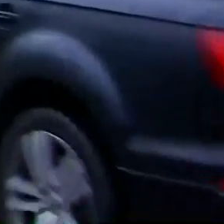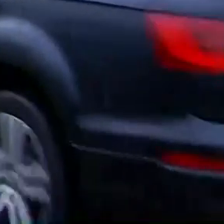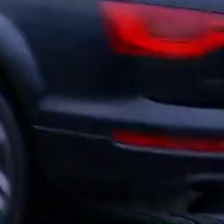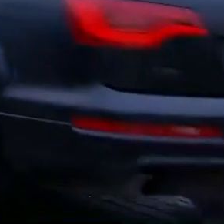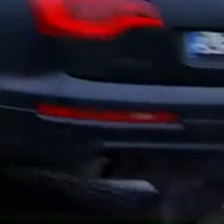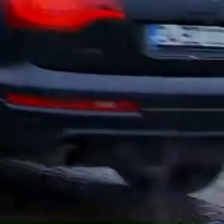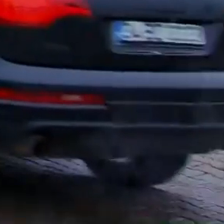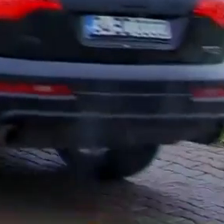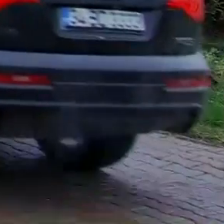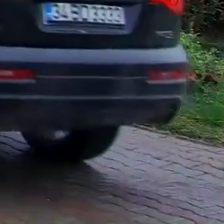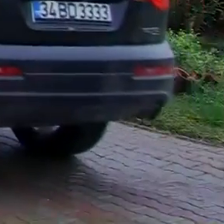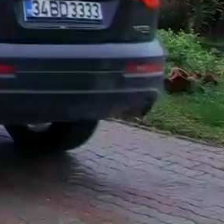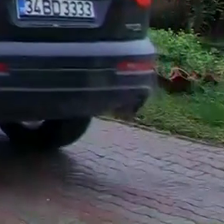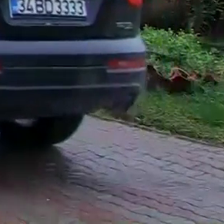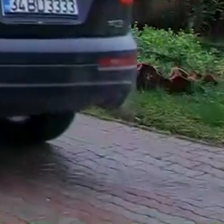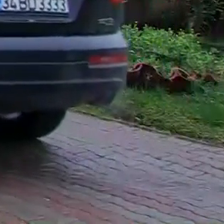Şükrü'nün tam önünde durdu.